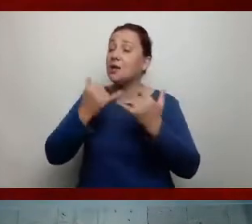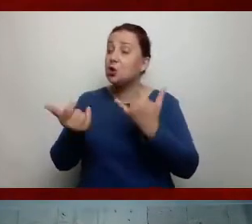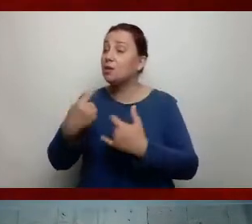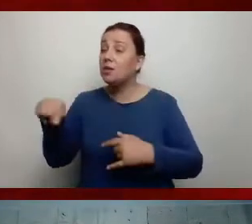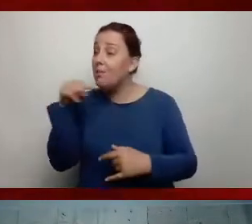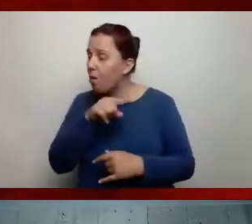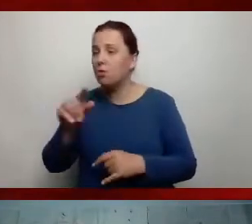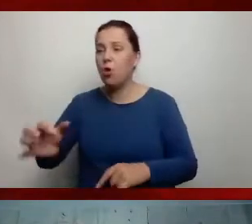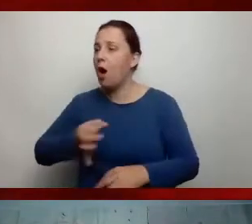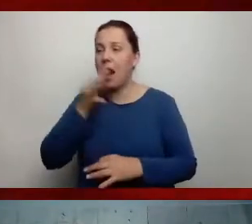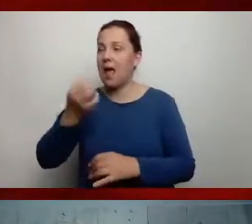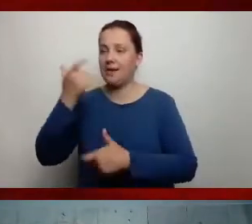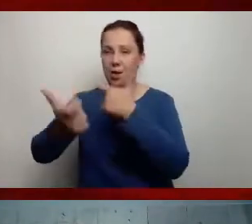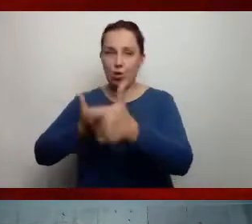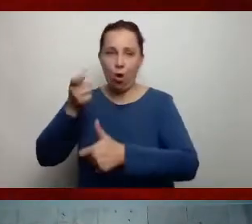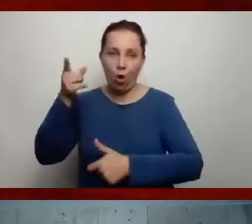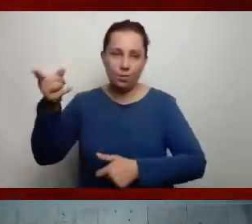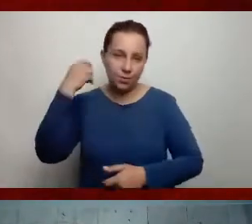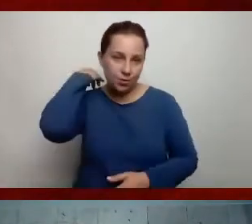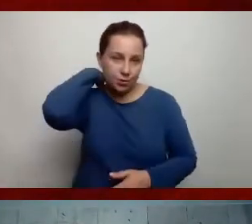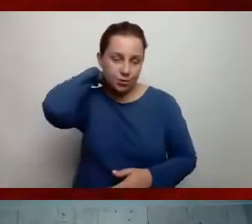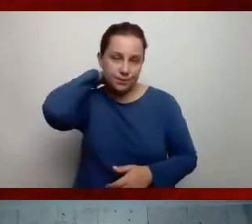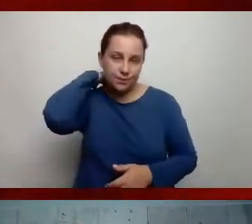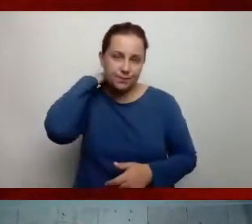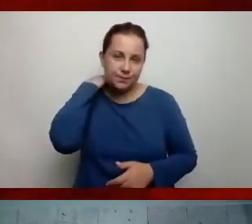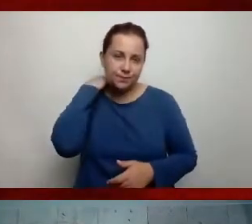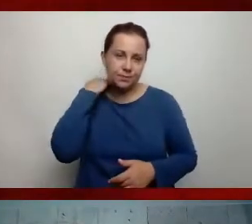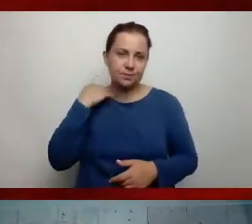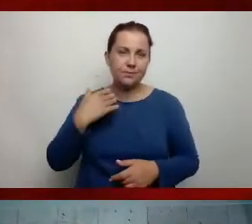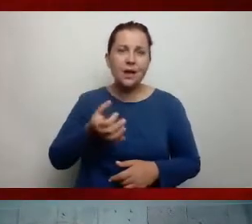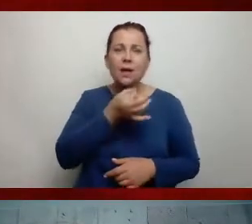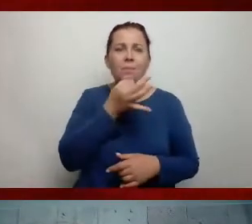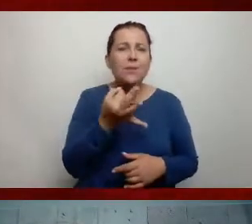co ten komentarz, natomiast no, pytanie, gdzie się zaczyna